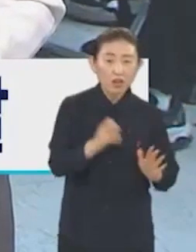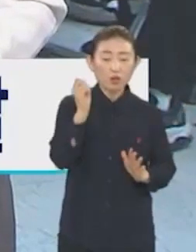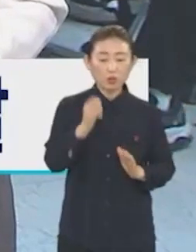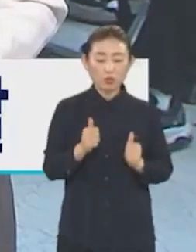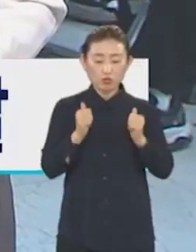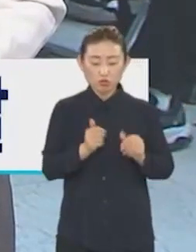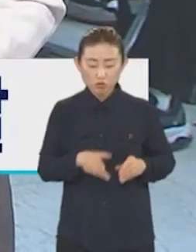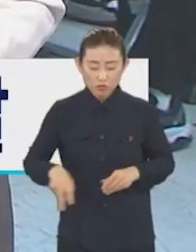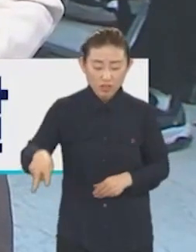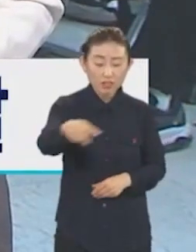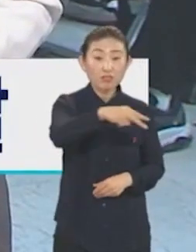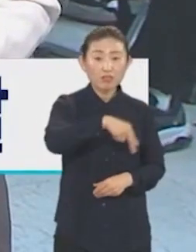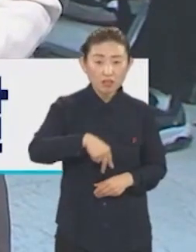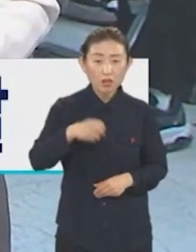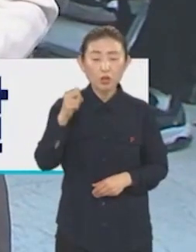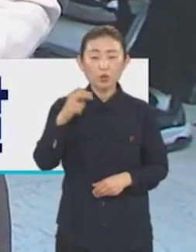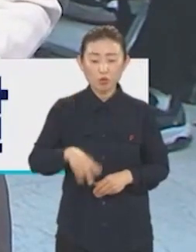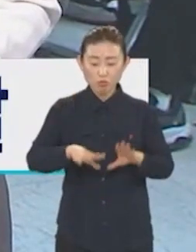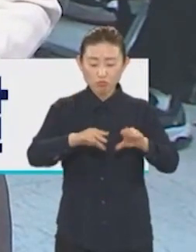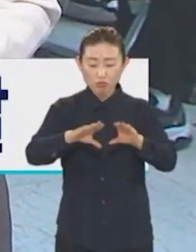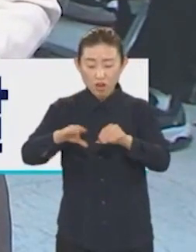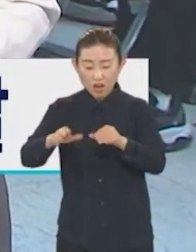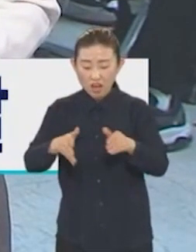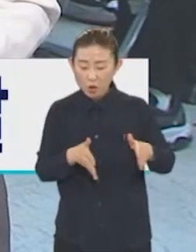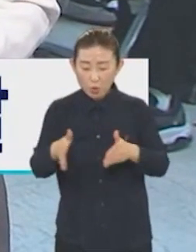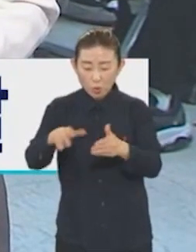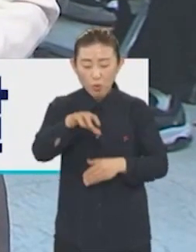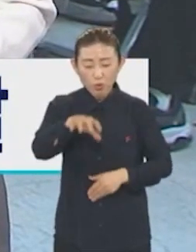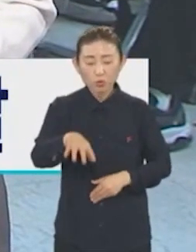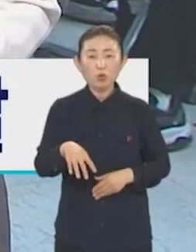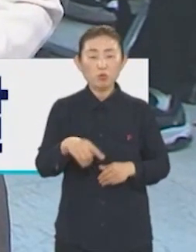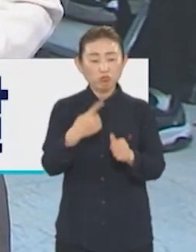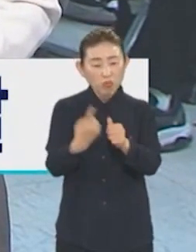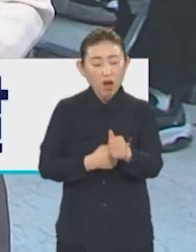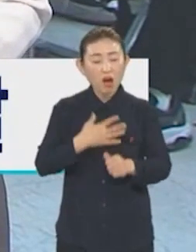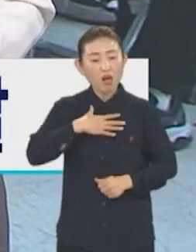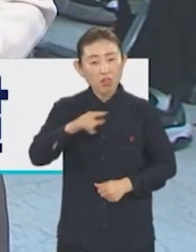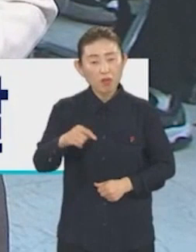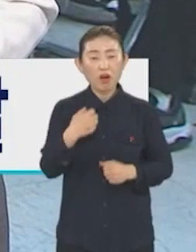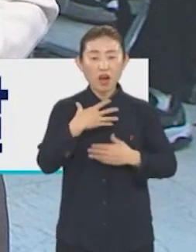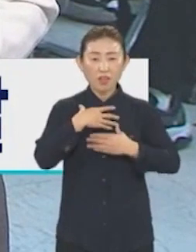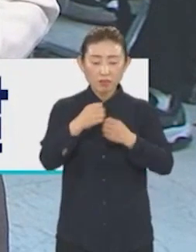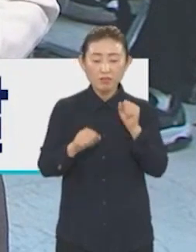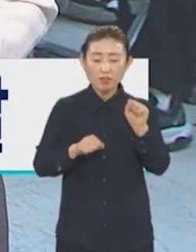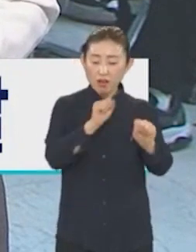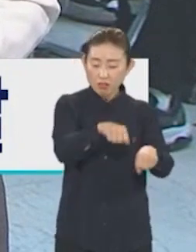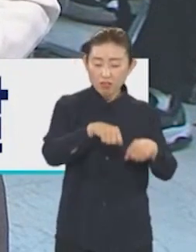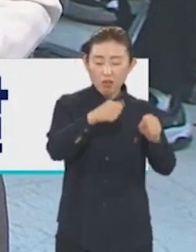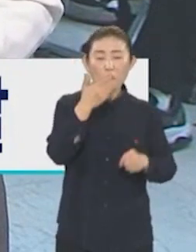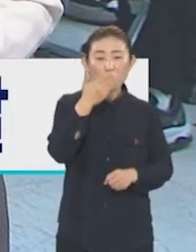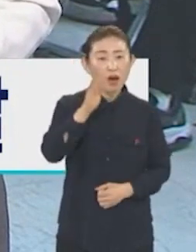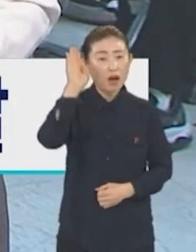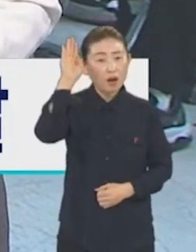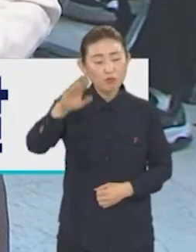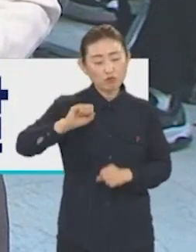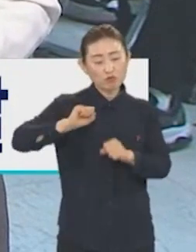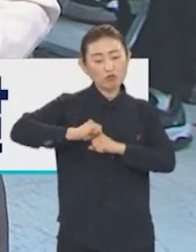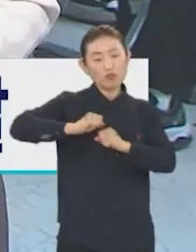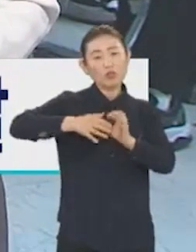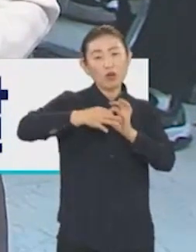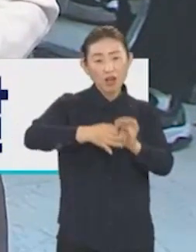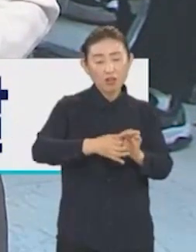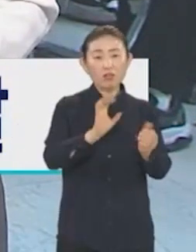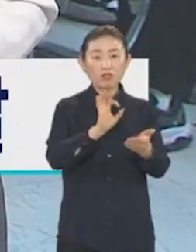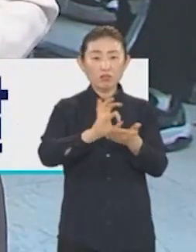등 바뀌는 지형도 스스로 인지해 안정적으로 주행할 수 있다고 하는데요. 군사 정찰이나 물류 운송 임무 등